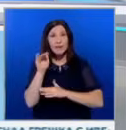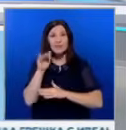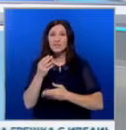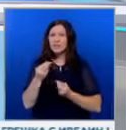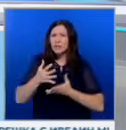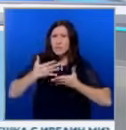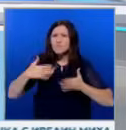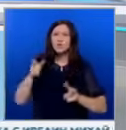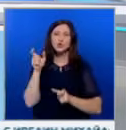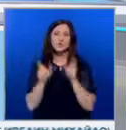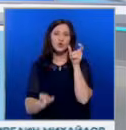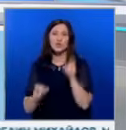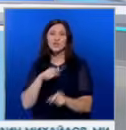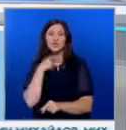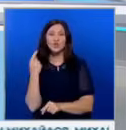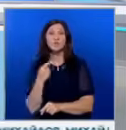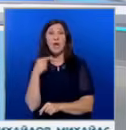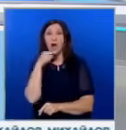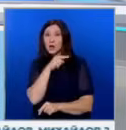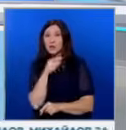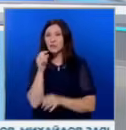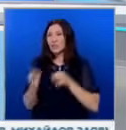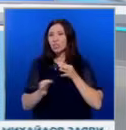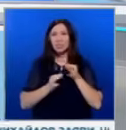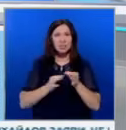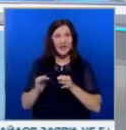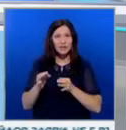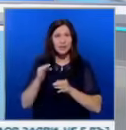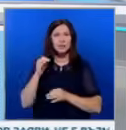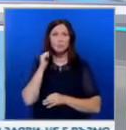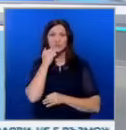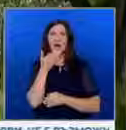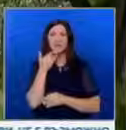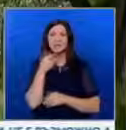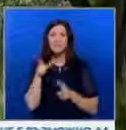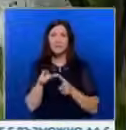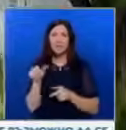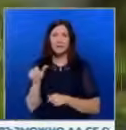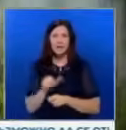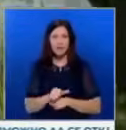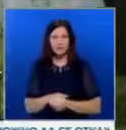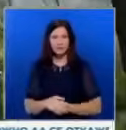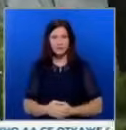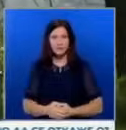на множество човешки жертви. За кървавата тактика на Москва разказва Милена Танасов.